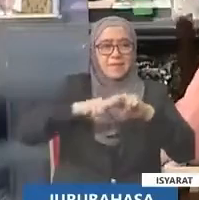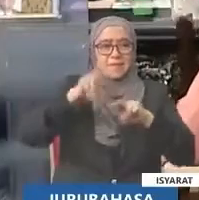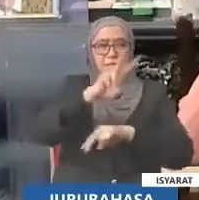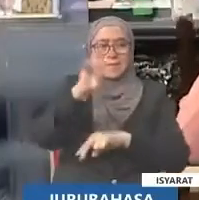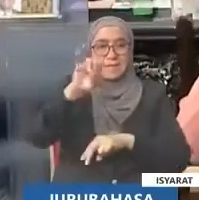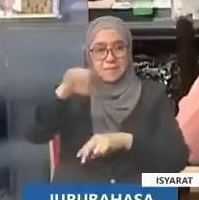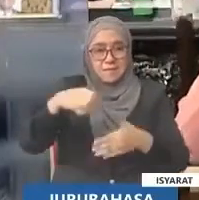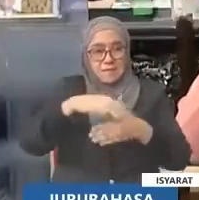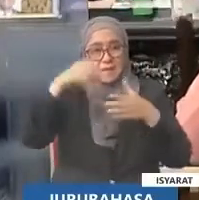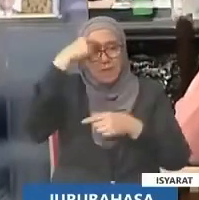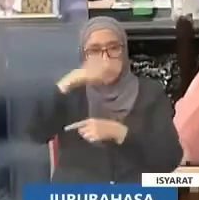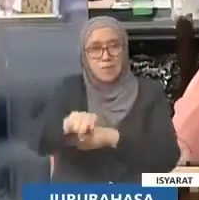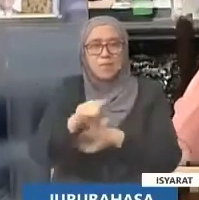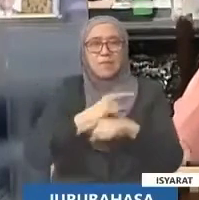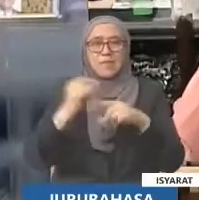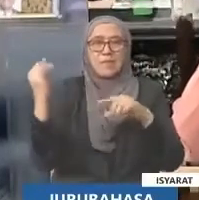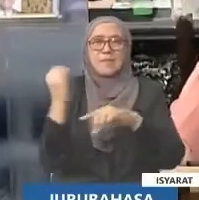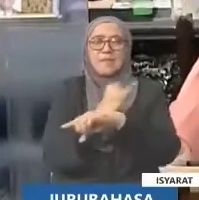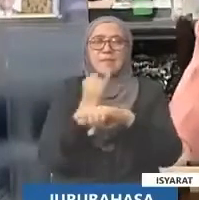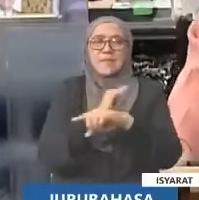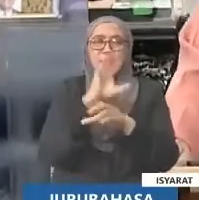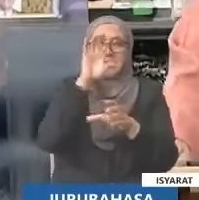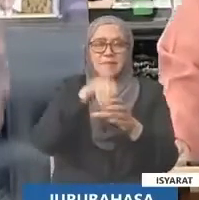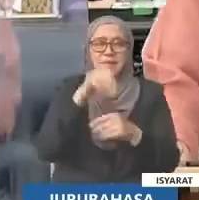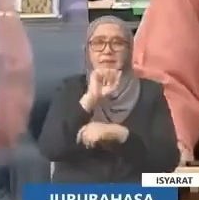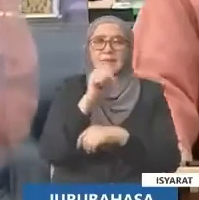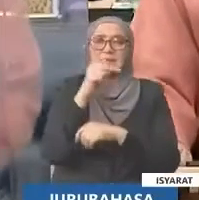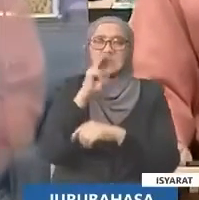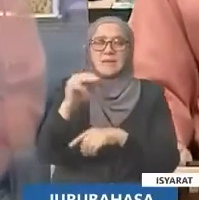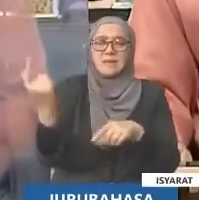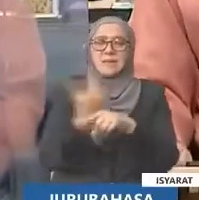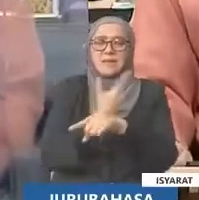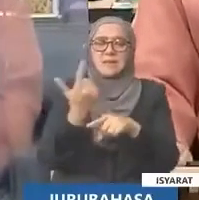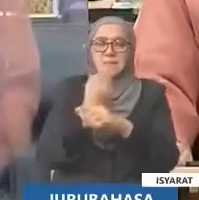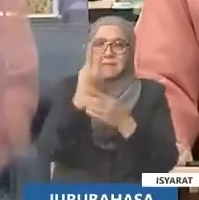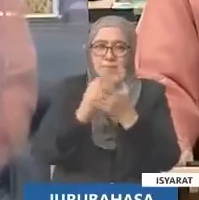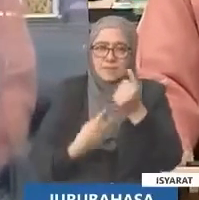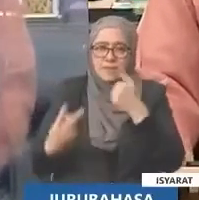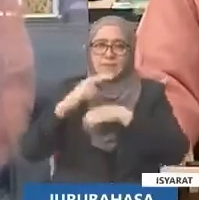usaha sama dengan industri termasuk skim latihan dual nasional dan program persijilan industri.